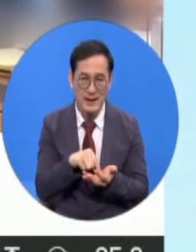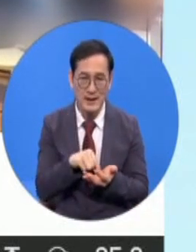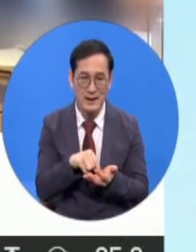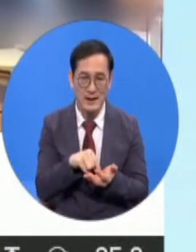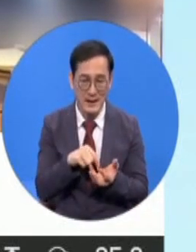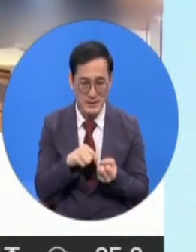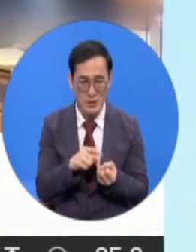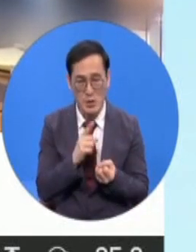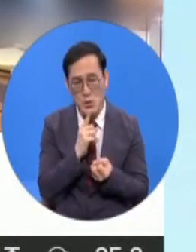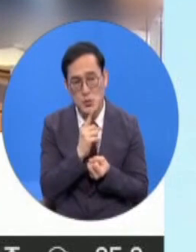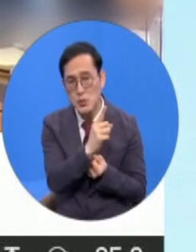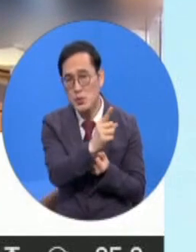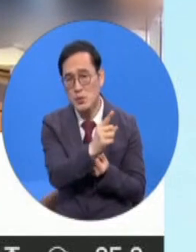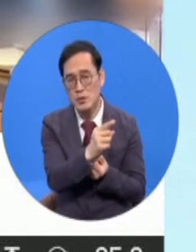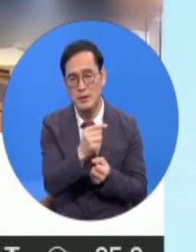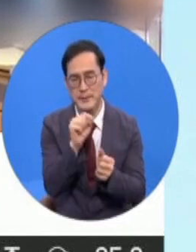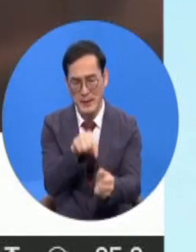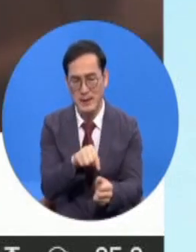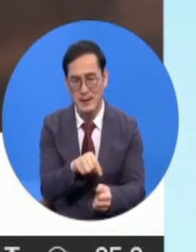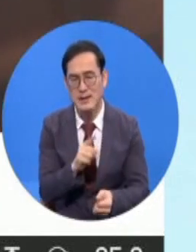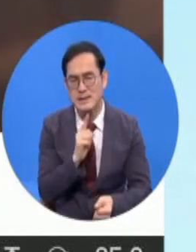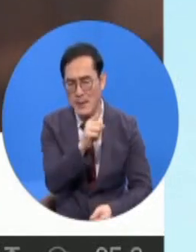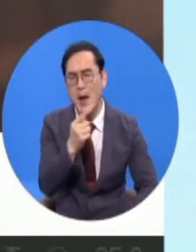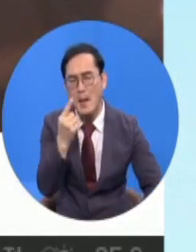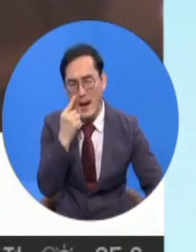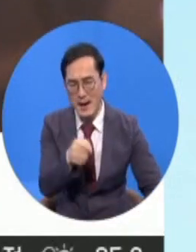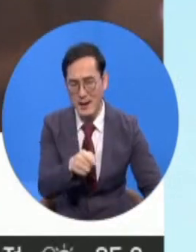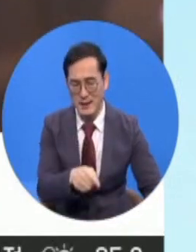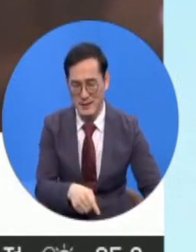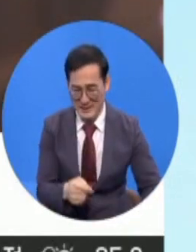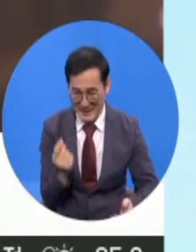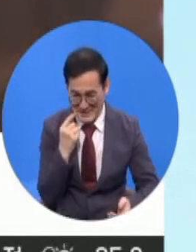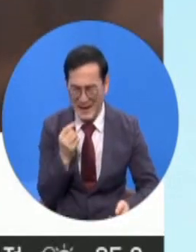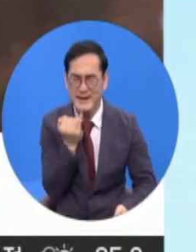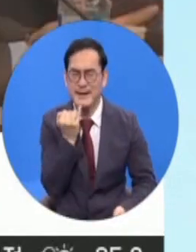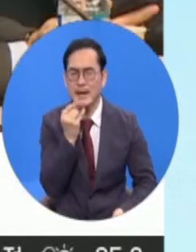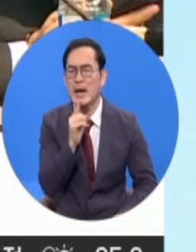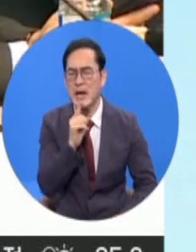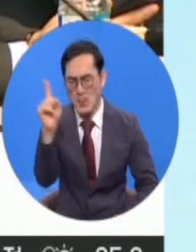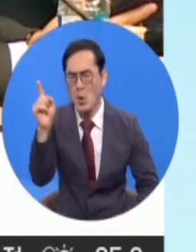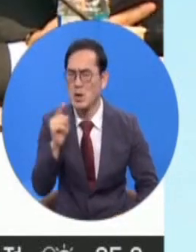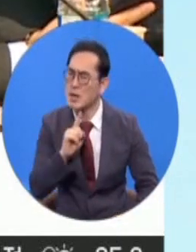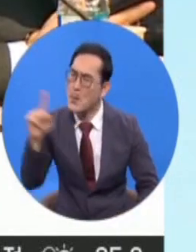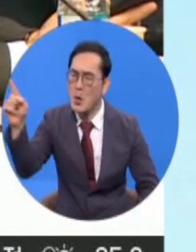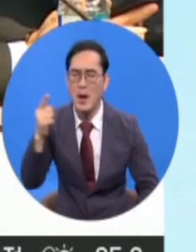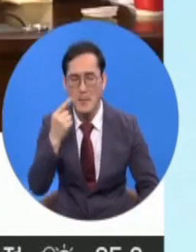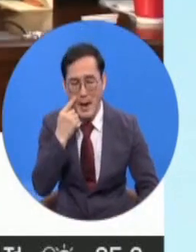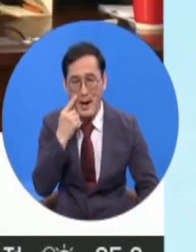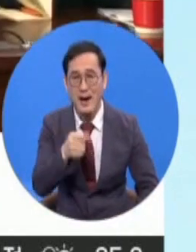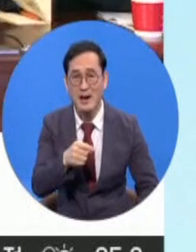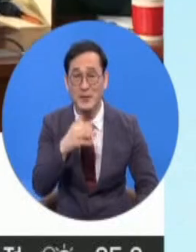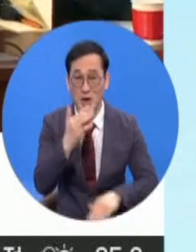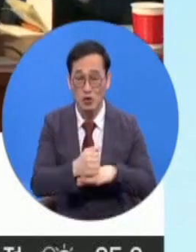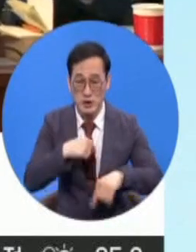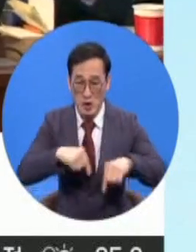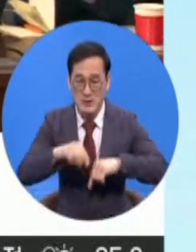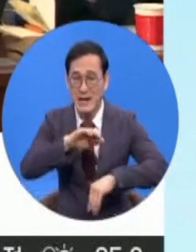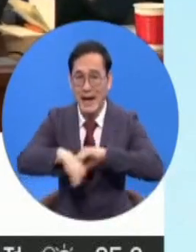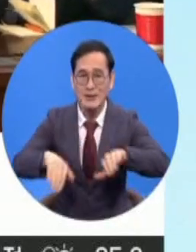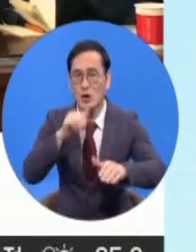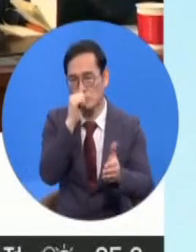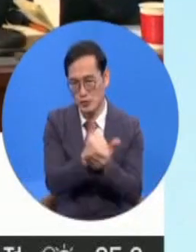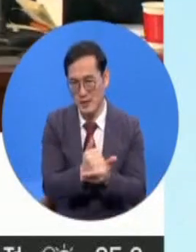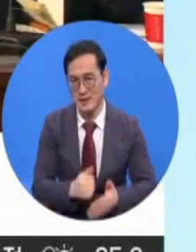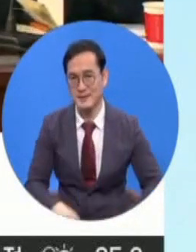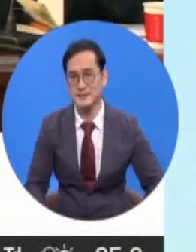이것을 제보를 알아 또는 어떤 신고 라 라고 했다고 한다면 게 정치관여 째 입안 소지가 있을 수 있고요